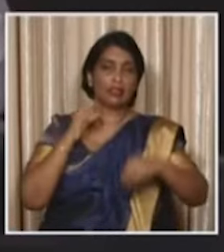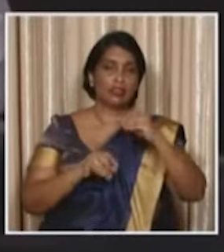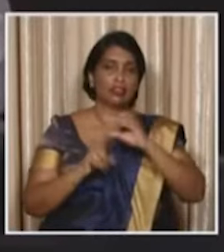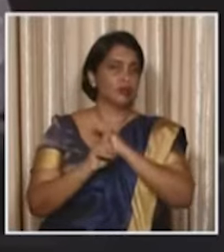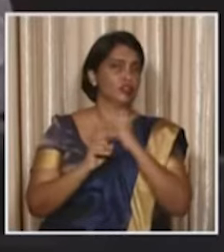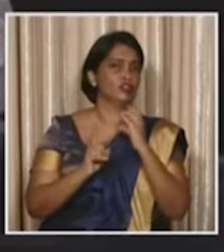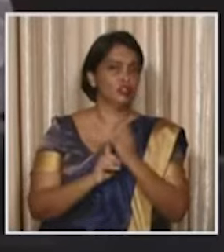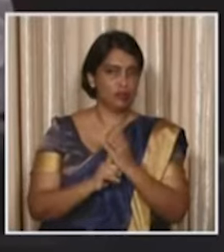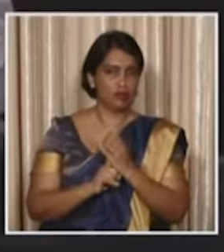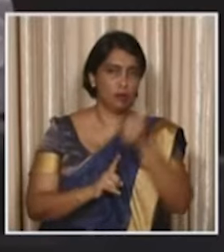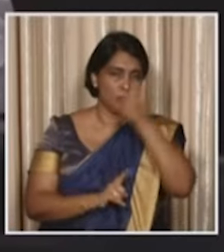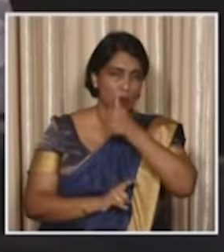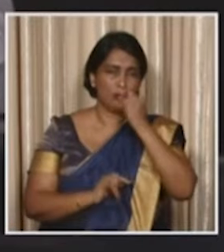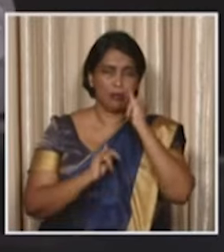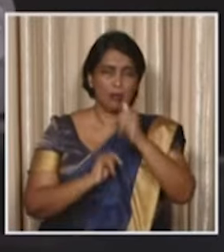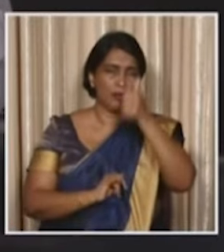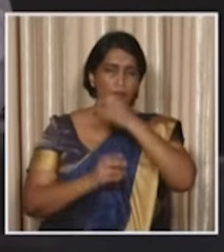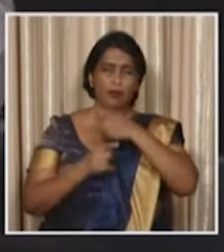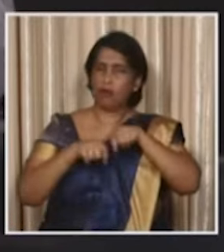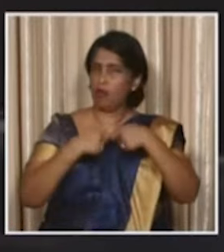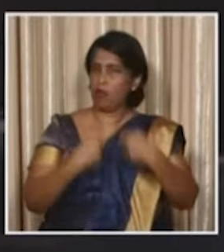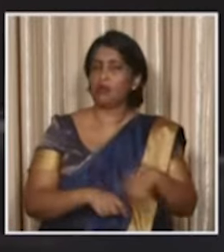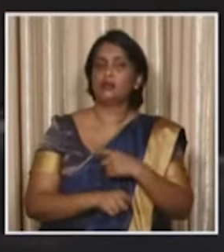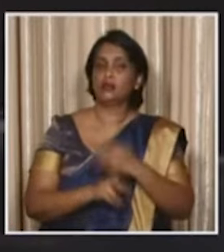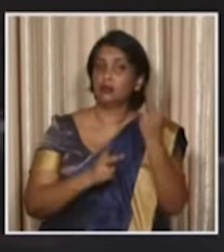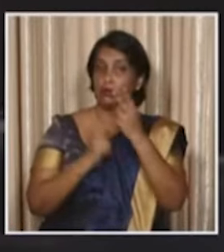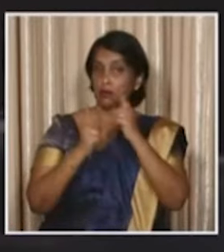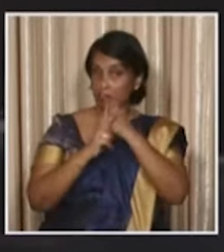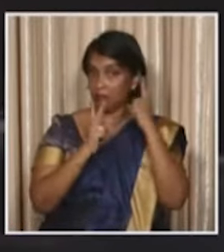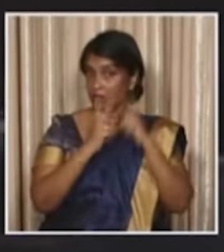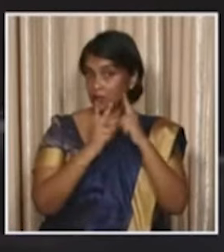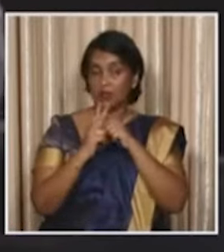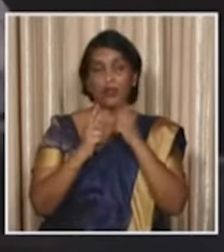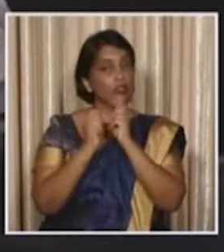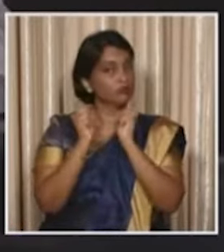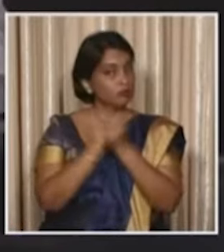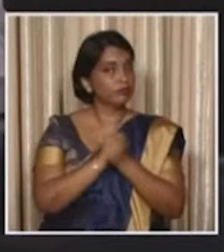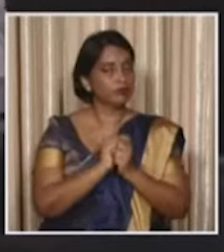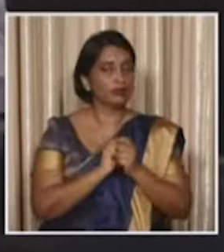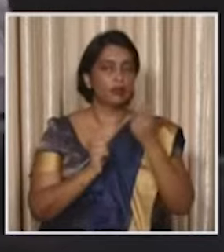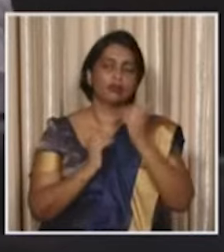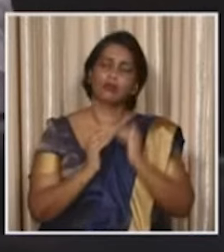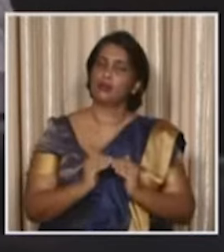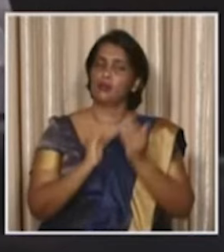සංස්කෘතිය. හොරකම, වාංචාව, දූෂණේ නාස්තිය. මේ දෙක වෙනස් කරා නම් මේ ආර්ථිකය ගොඩ ගන්න පුළුවන්.